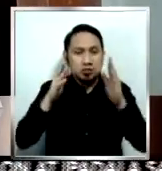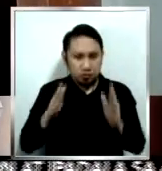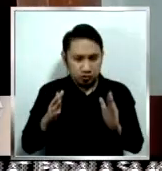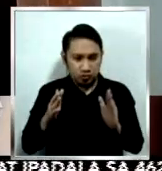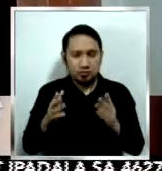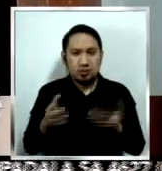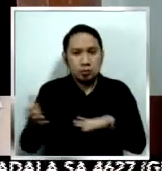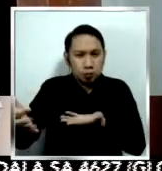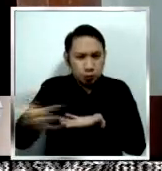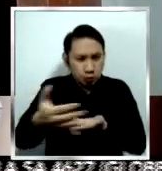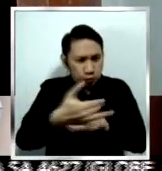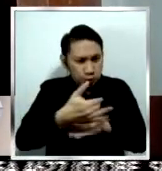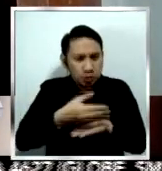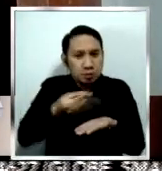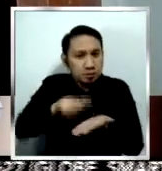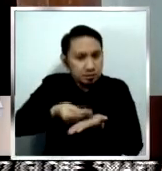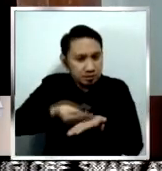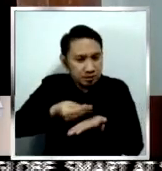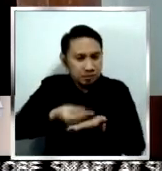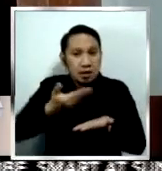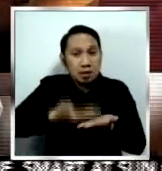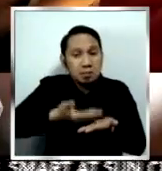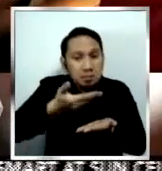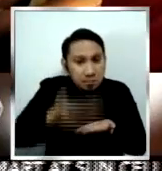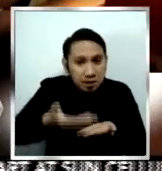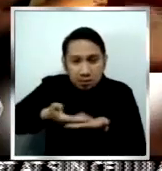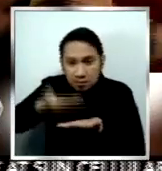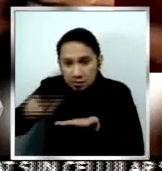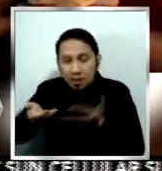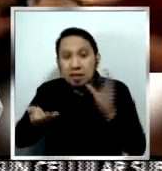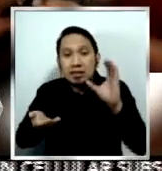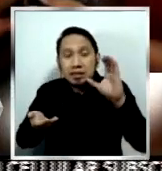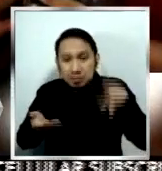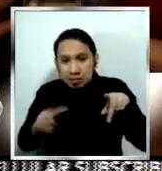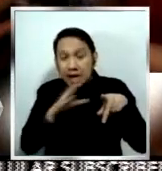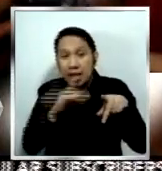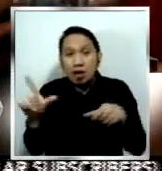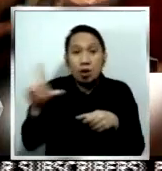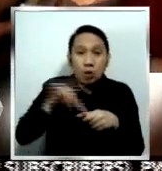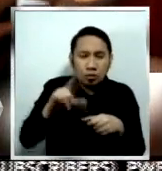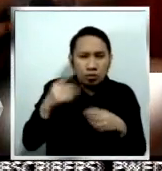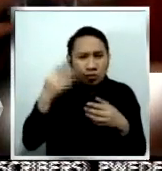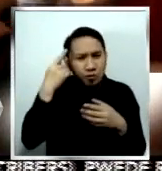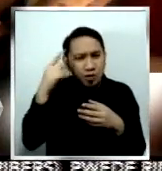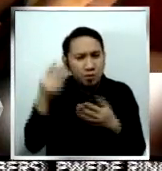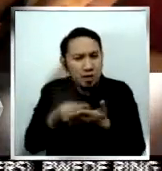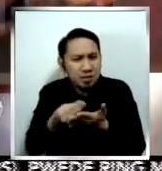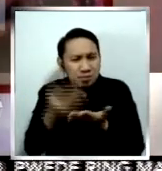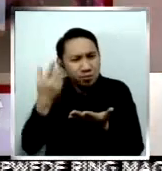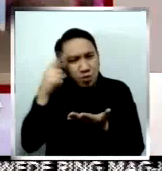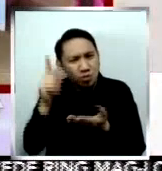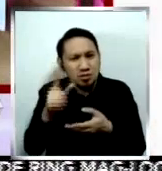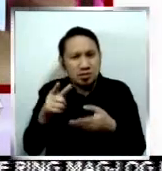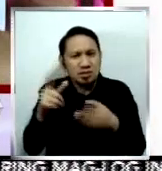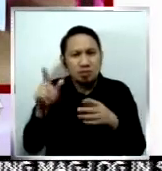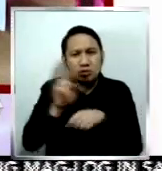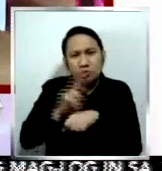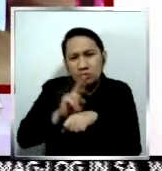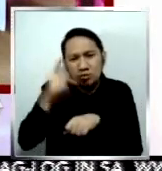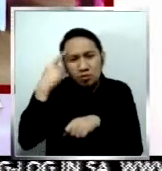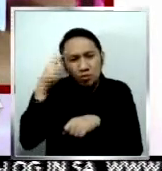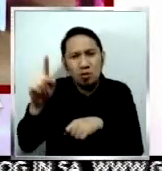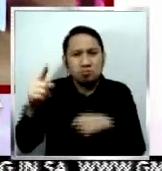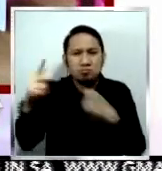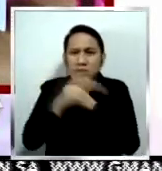ng pondo na pambili ng mga cellphone at load para sa mga nangangailangang eskwelahan sa mga probinsya. Pinost niya ito sa